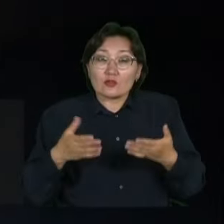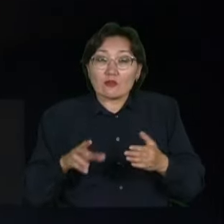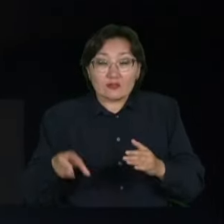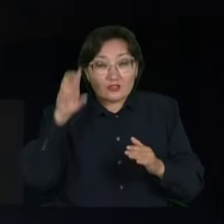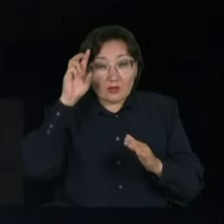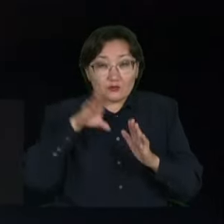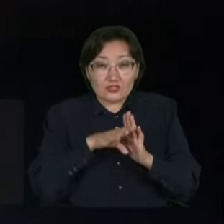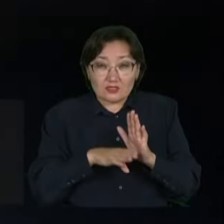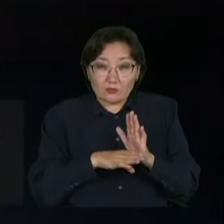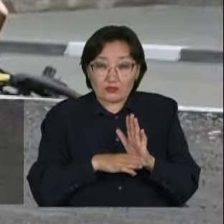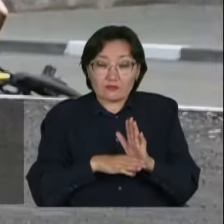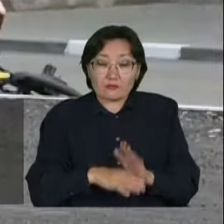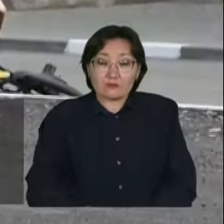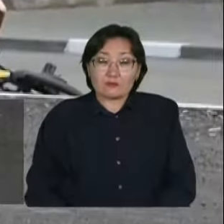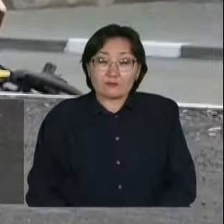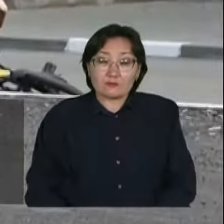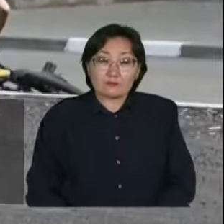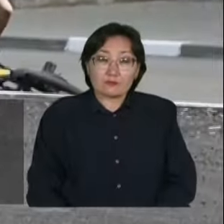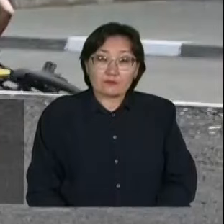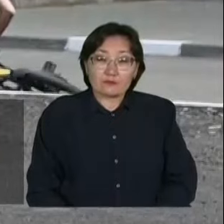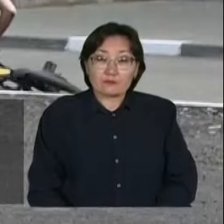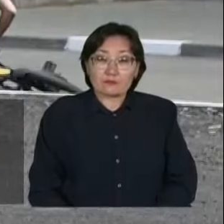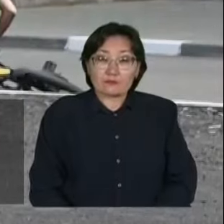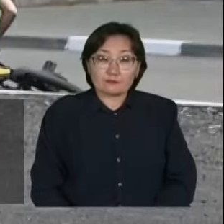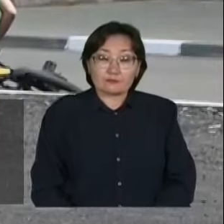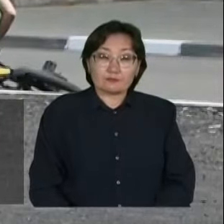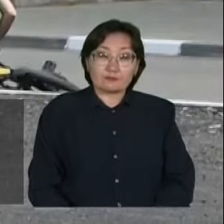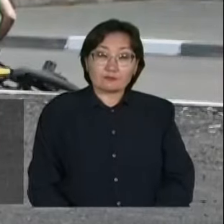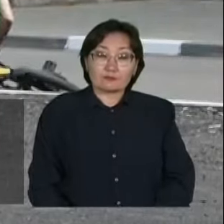для социально уязвимых слоев населения. Нургуль